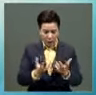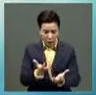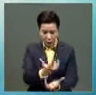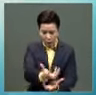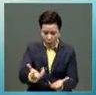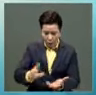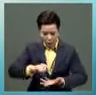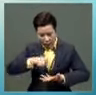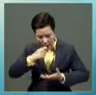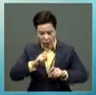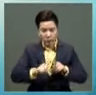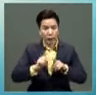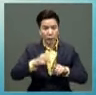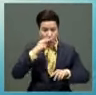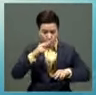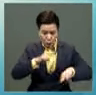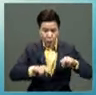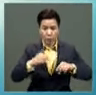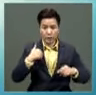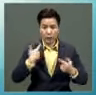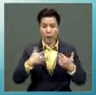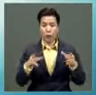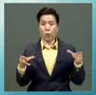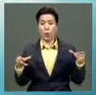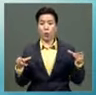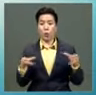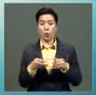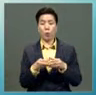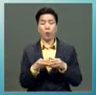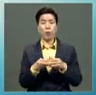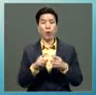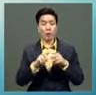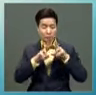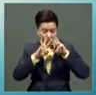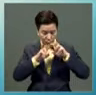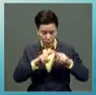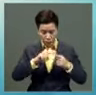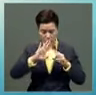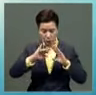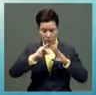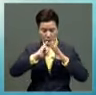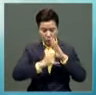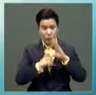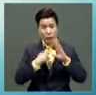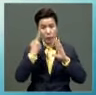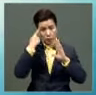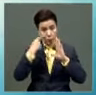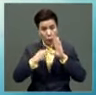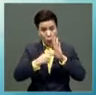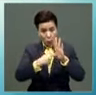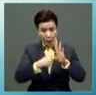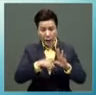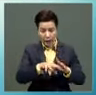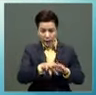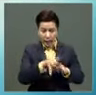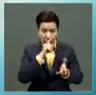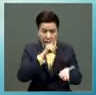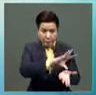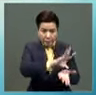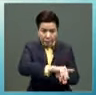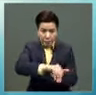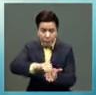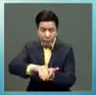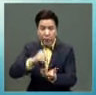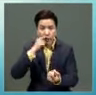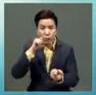ซตบ็อกซ์ต่างๆนะครับแล้วก็ทีมสอบสวนโรคประจำจังหวัดก็ได้เก็บตัวอย่างนะครับ